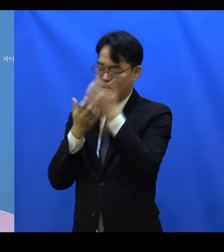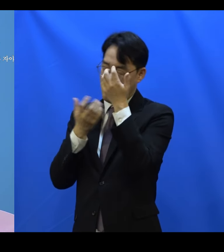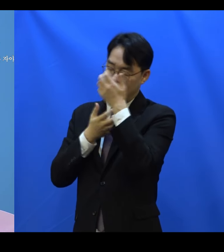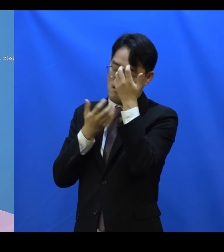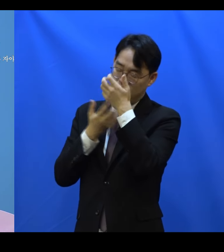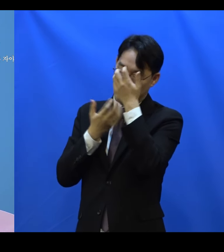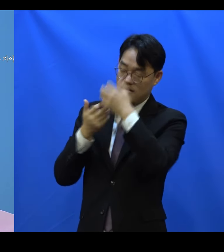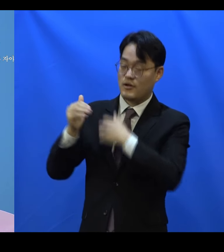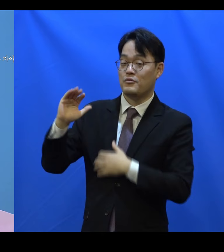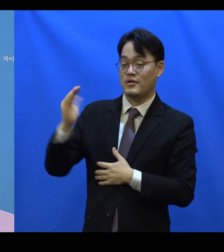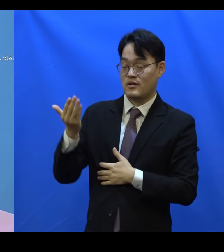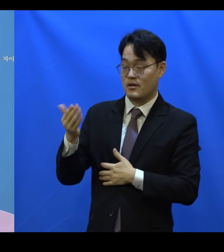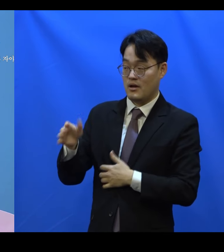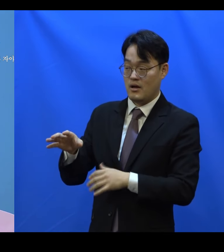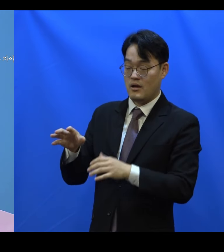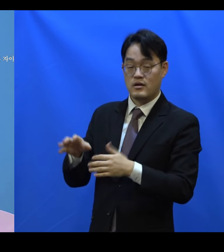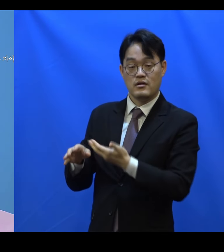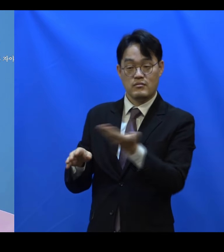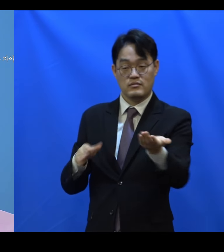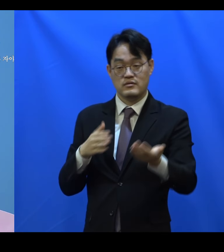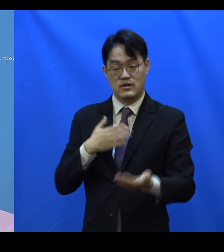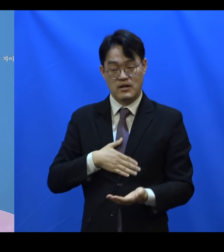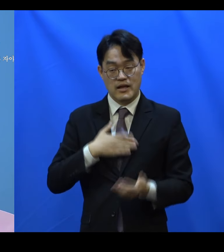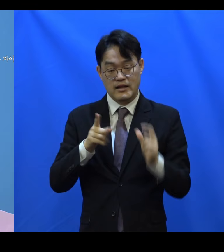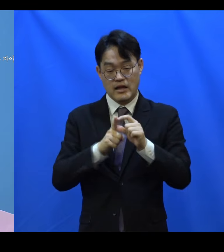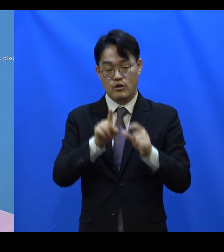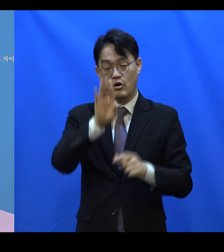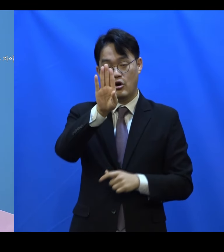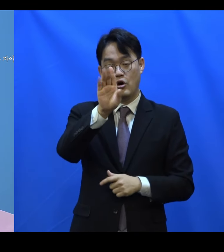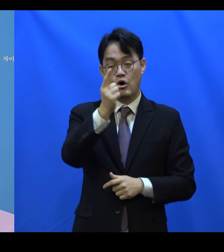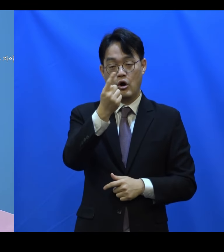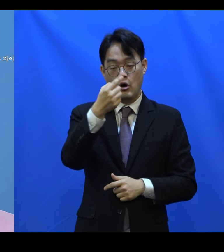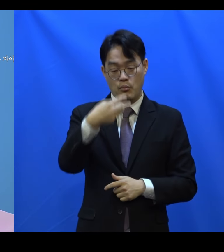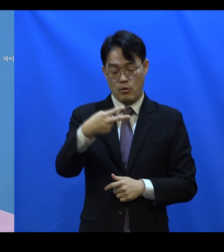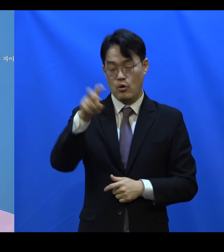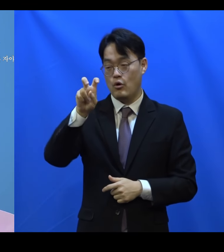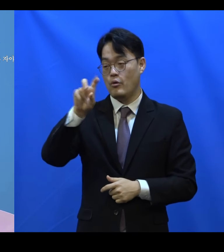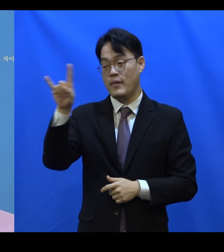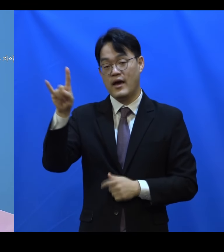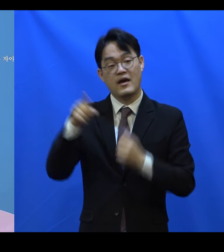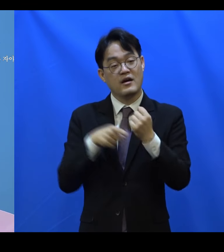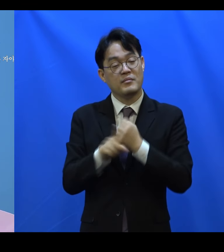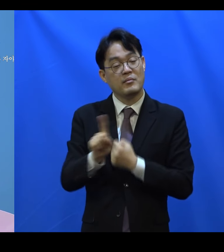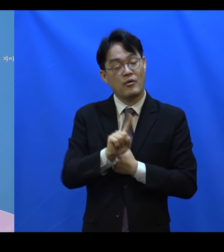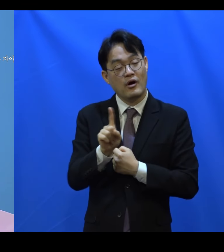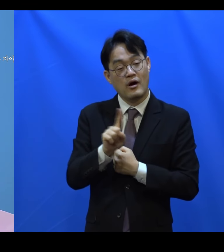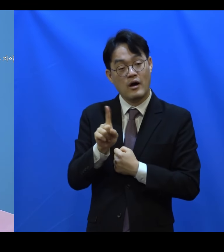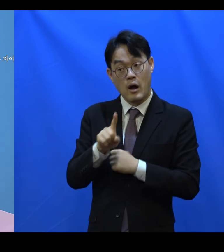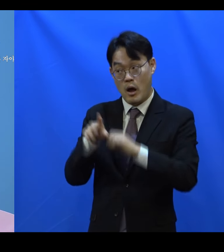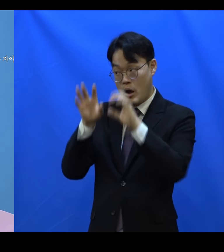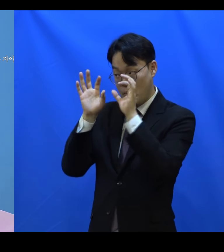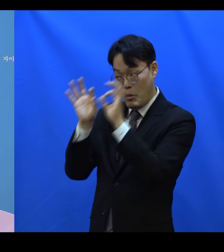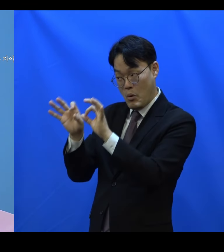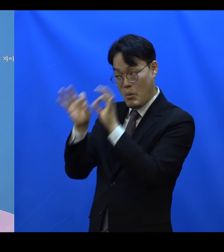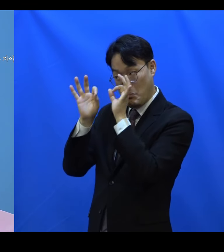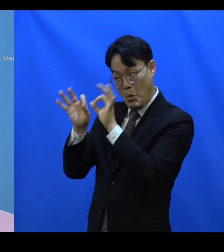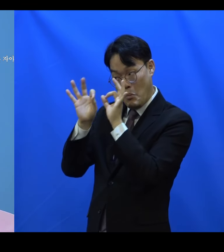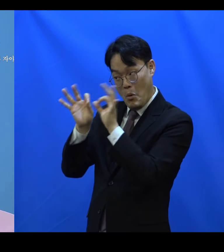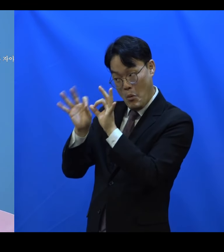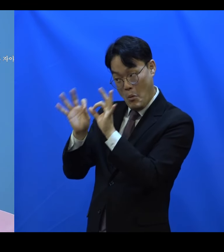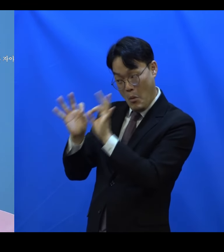이게 볼수록 매력적이다. 볼매 그러잖아요. 그죠? 볼수록, 그죠? 다가갈수록 더 예쁜.